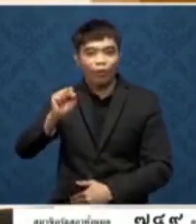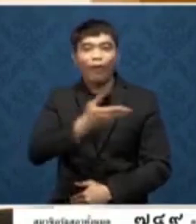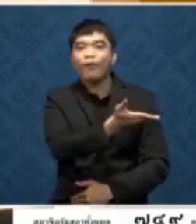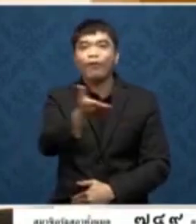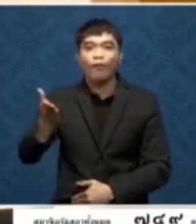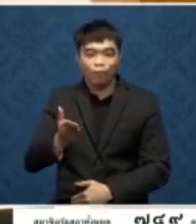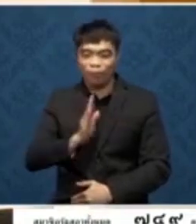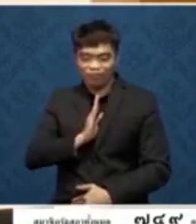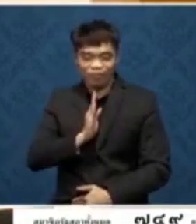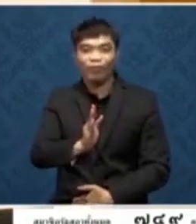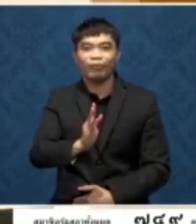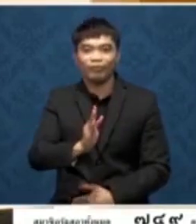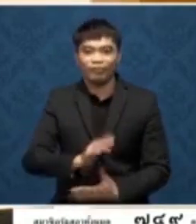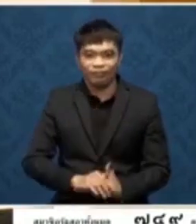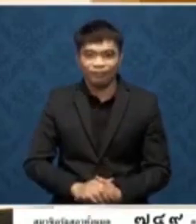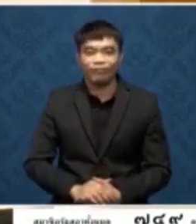ครับ